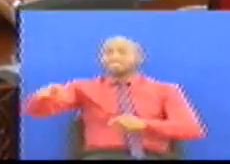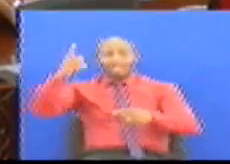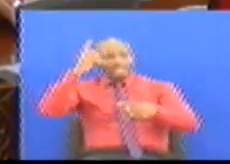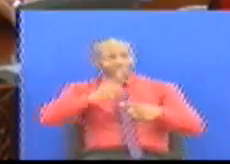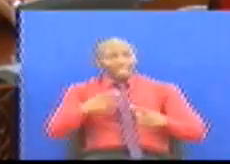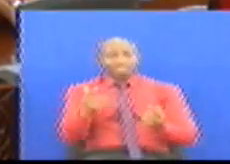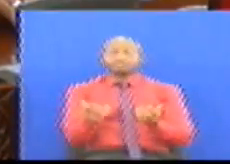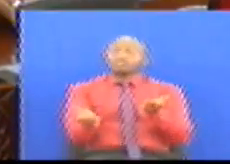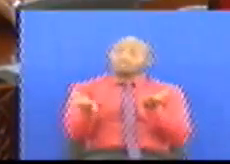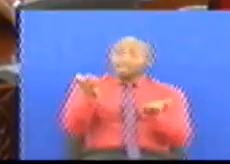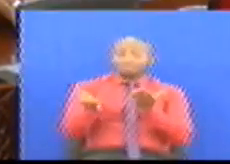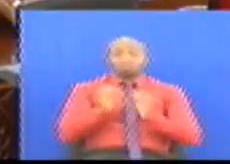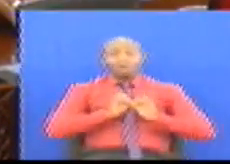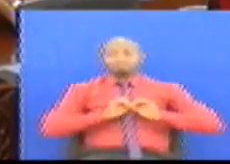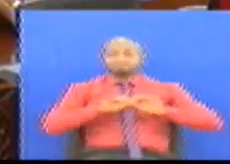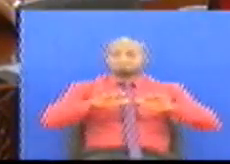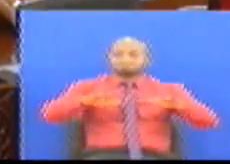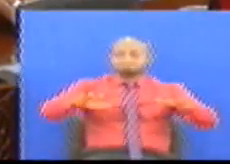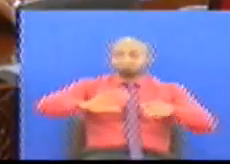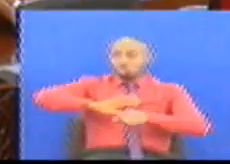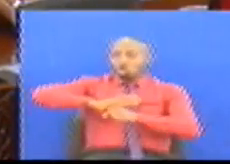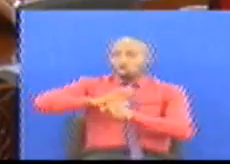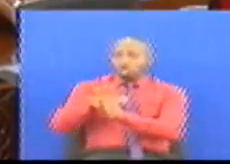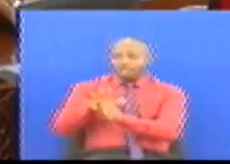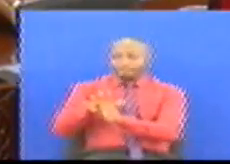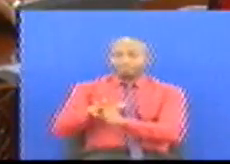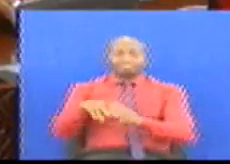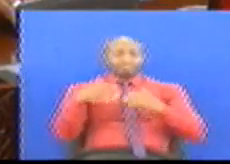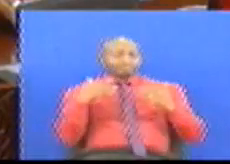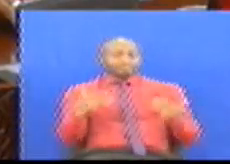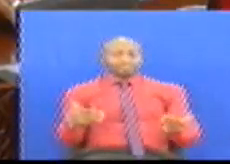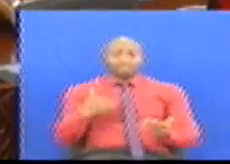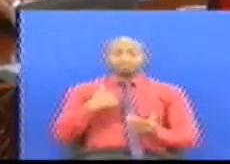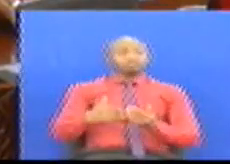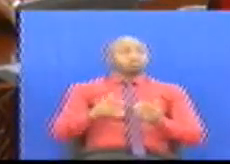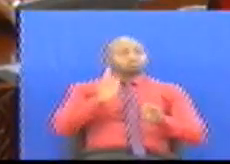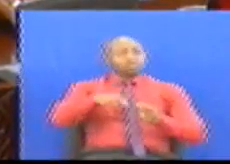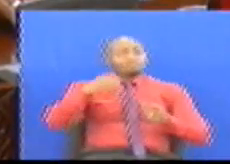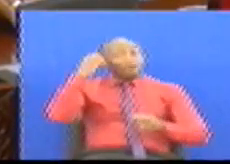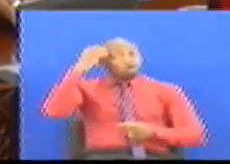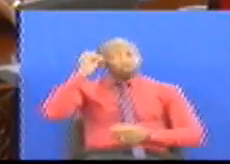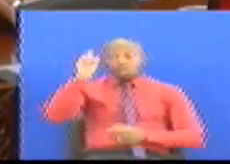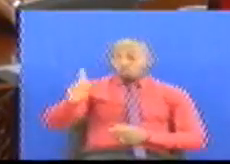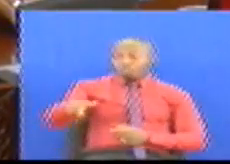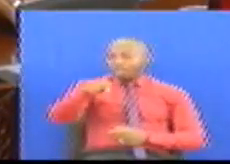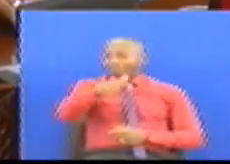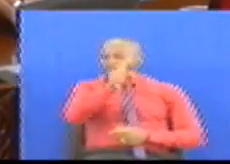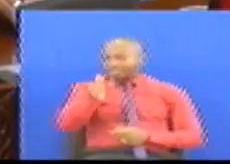kuweza pengine kupata maambukizi. Sasa licha ya kwamba tunakabiliwa na maradhi haya hapa